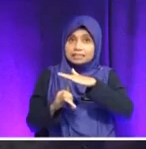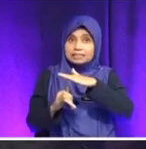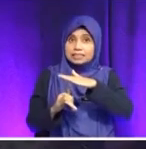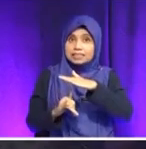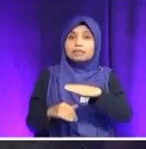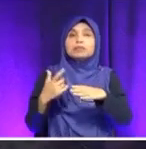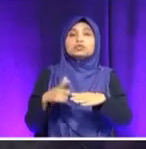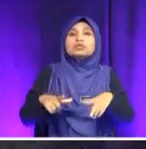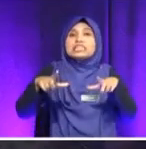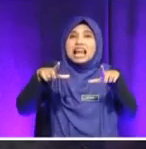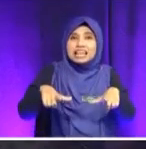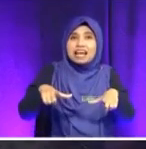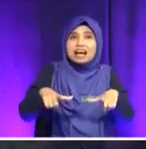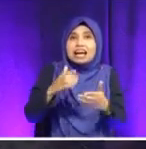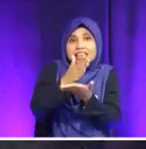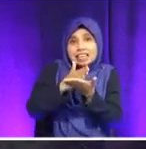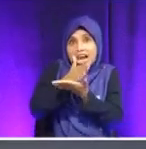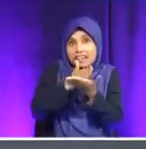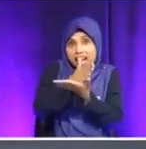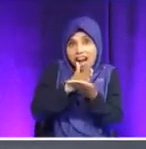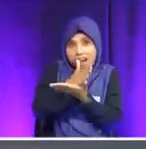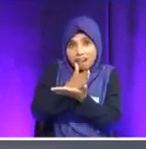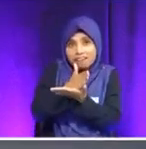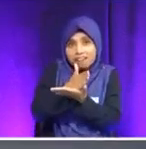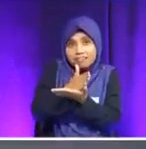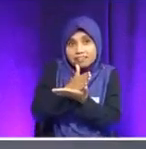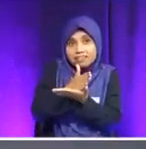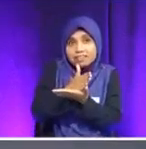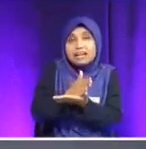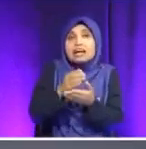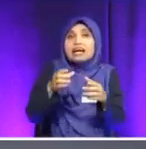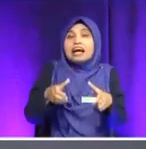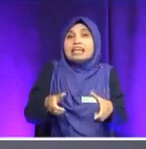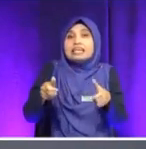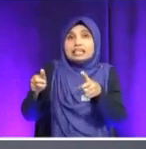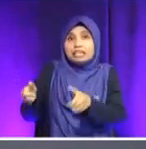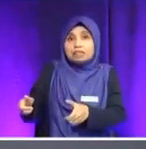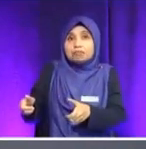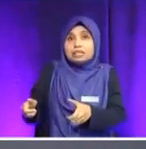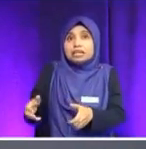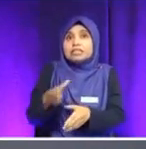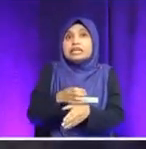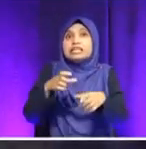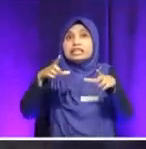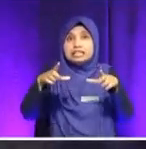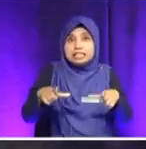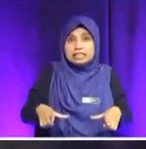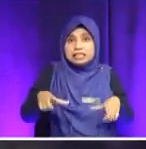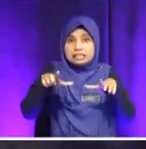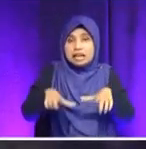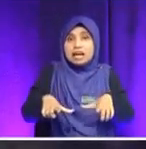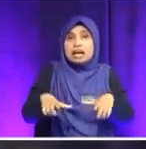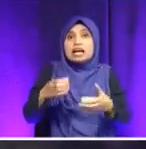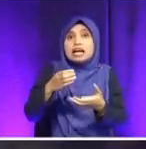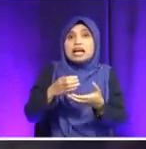pinggan? Di tengah-tengah. Okey. Okay. Tapi tadi saya ada sebut kan, alihkan pinggan dan letakkan lipatan napkin. Bermaksud